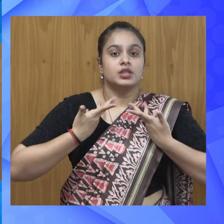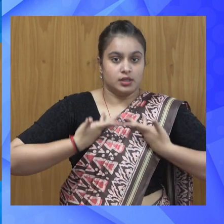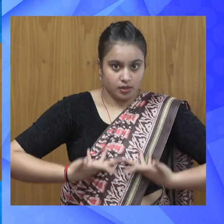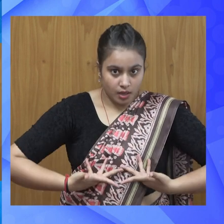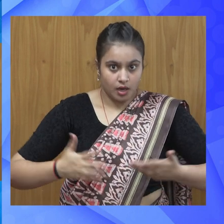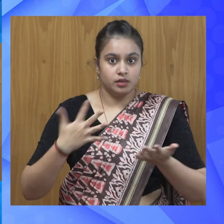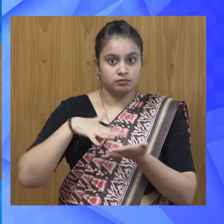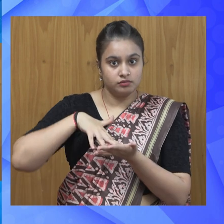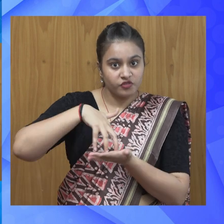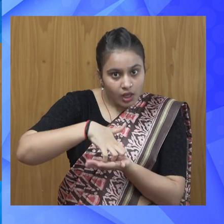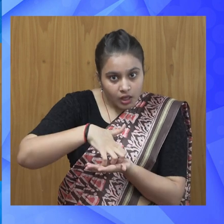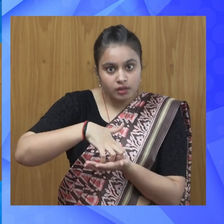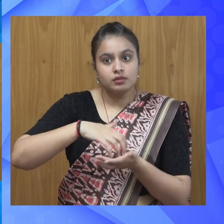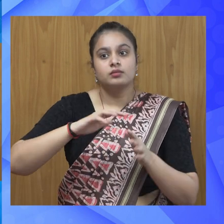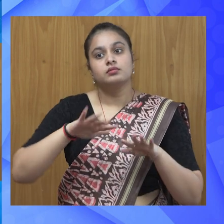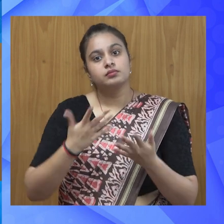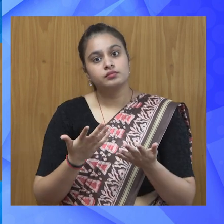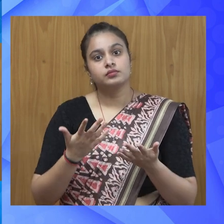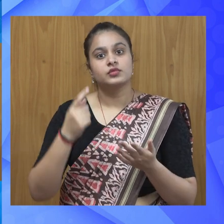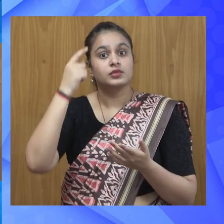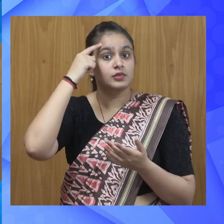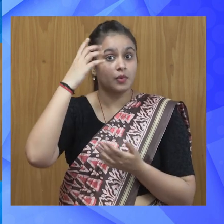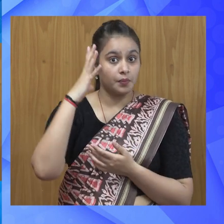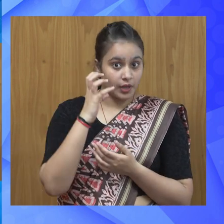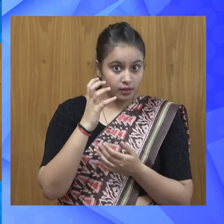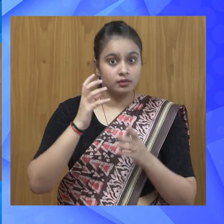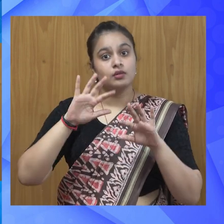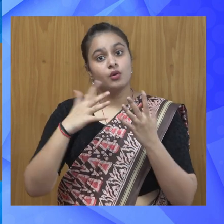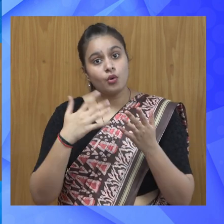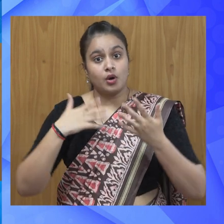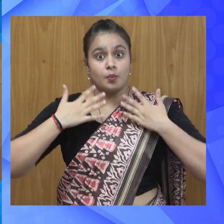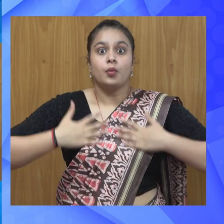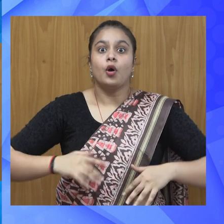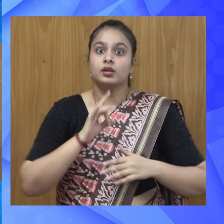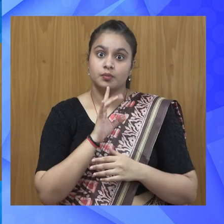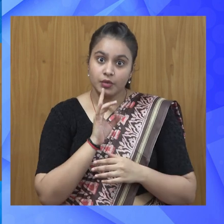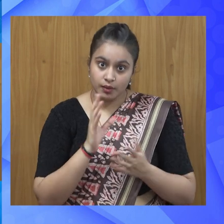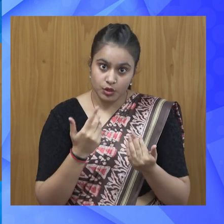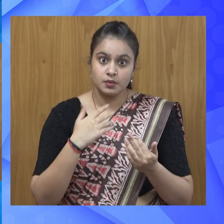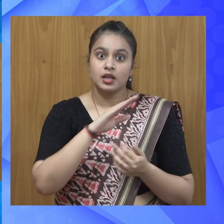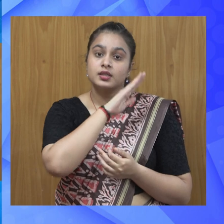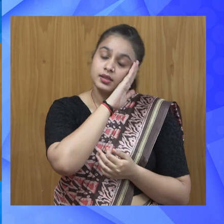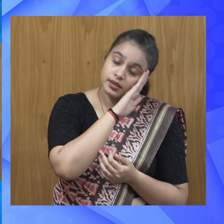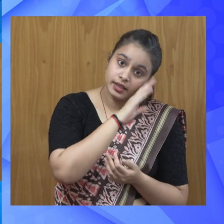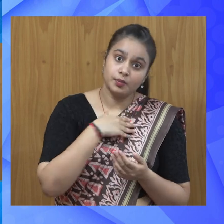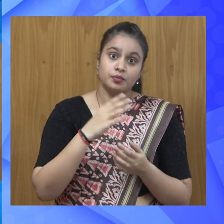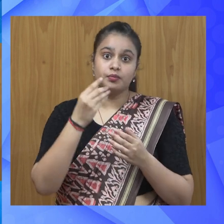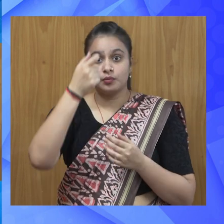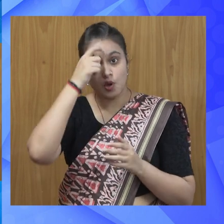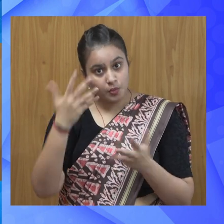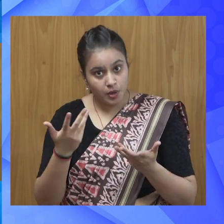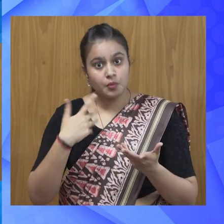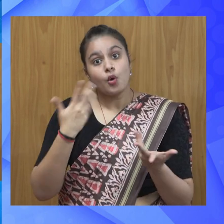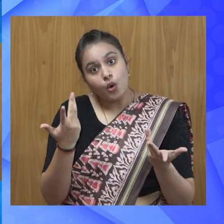गई, एग्जॉशन हो गया, सर में दर्द हो गया, पूरे शरीर में दर्द हो सकता है, नींद की कमी है, रात को डरावने